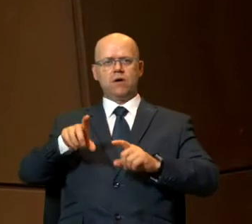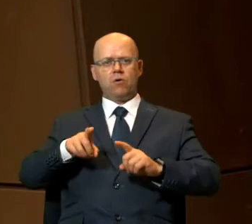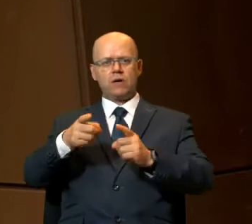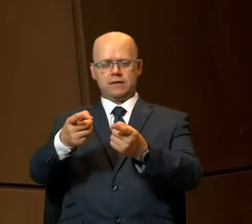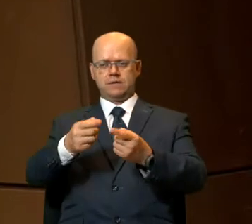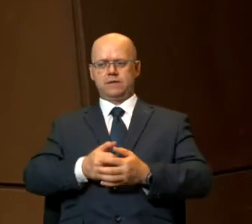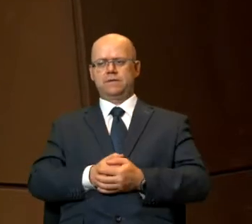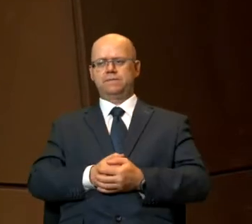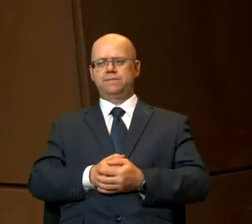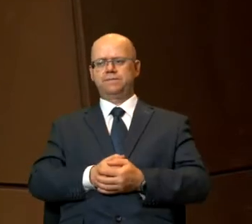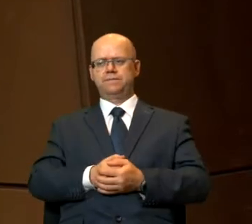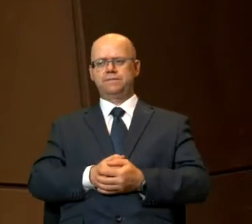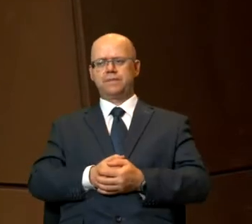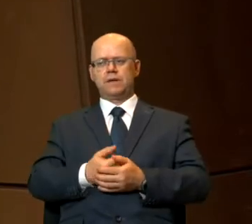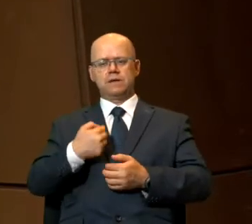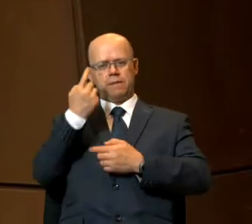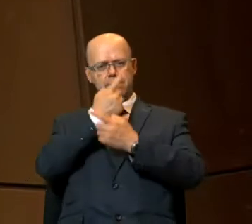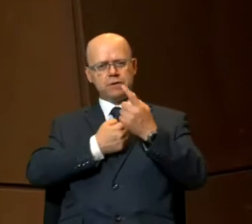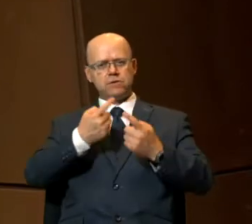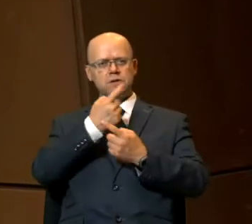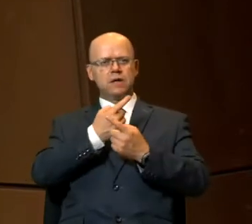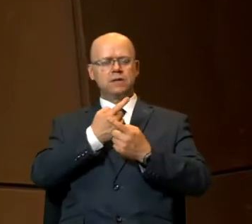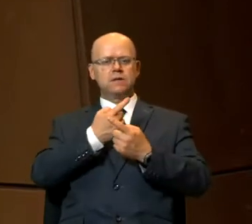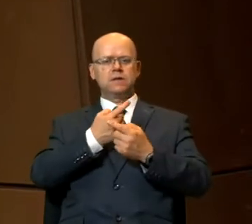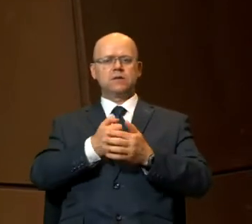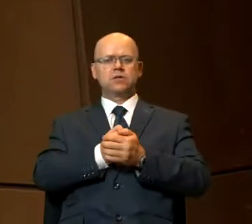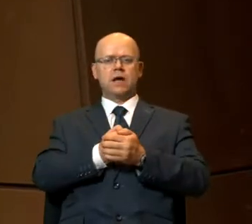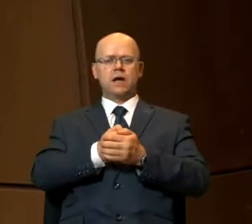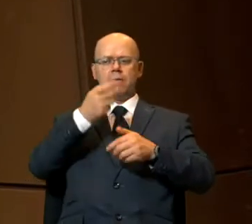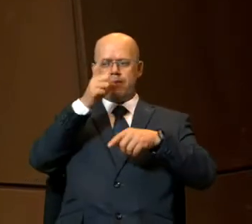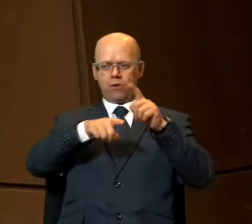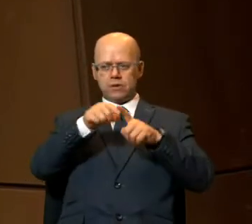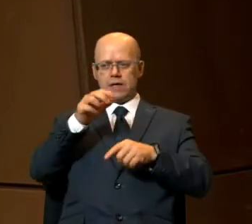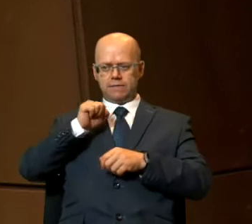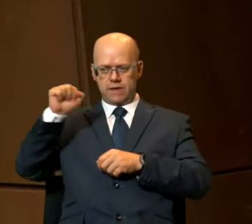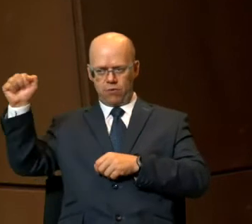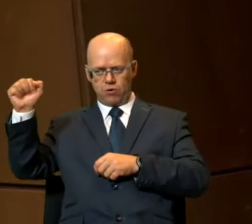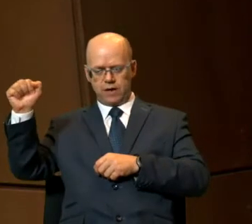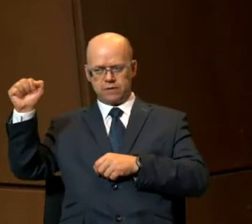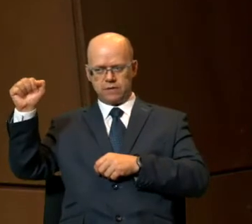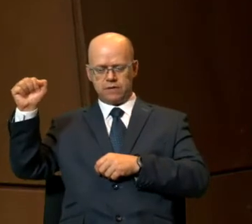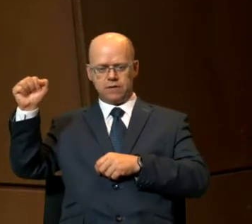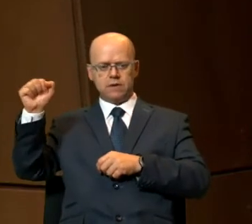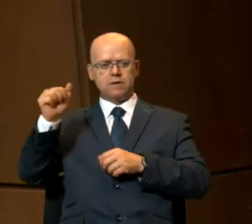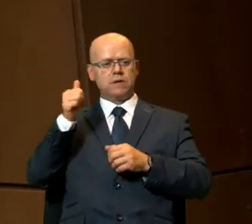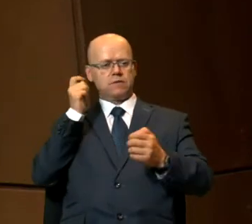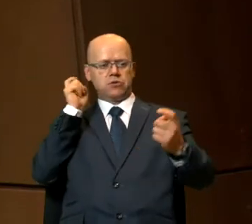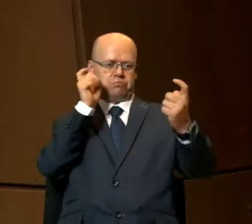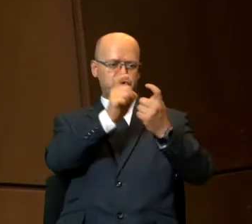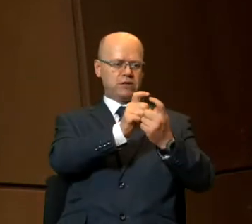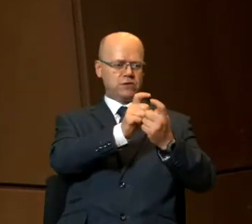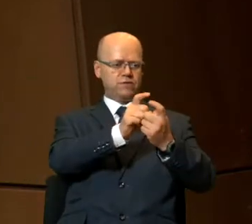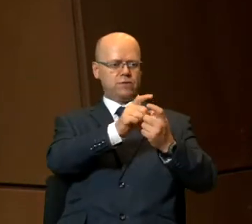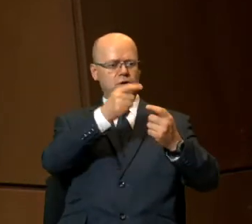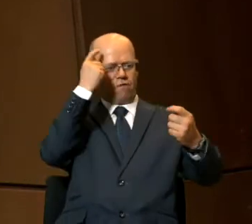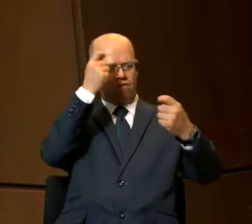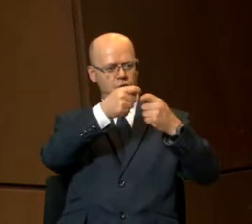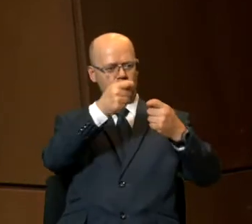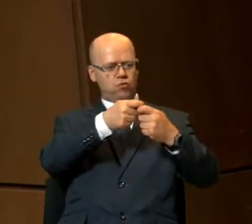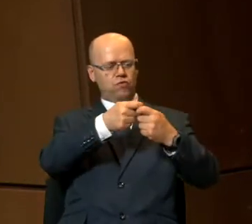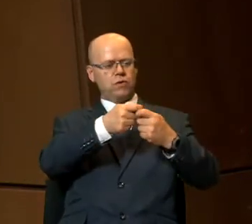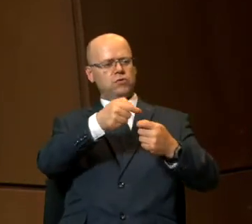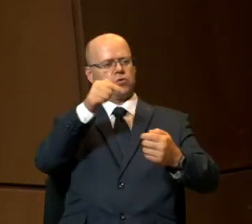dalej? A więc myślę, że polityka i demokracja sprawdzają się wyłącznie, jeżeli nie jesteśmy nastawieni antagonistycznie na wrogów, których